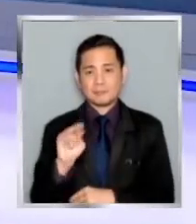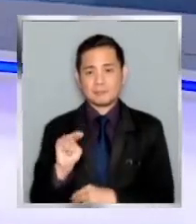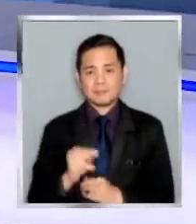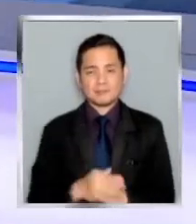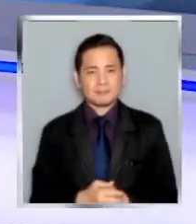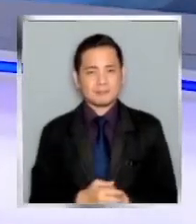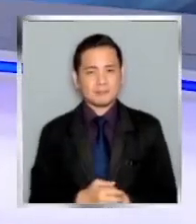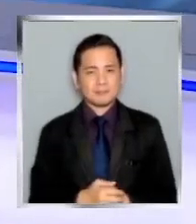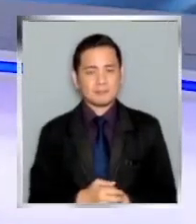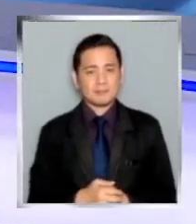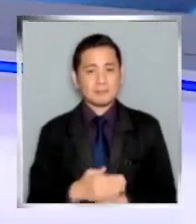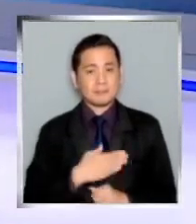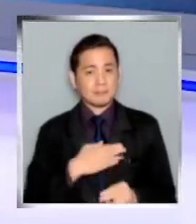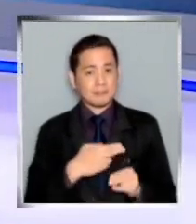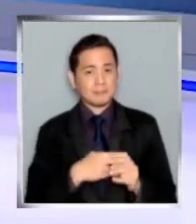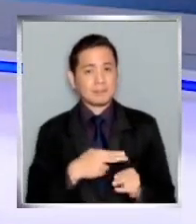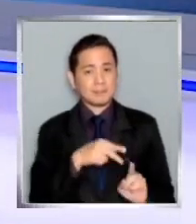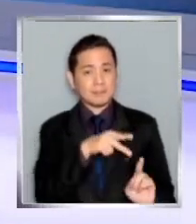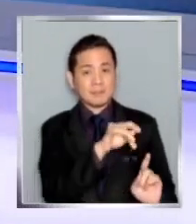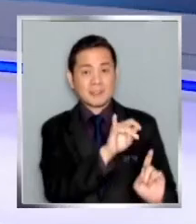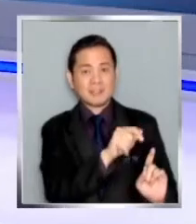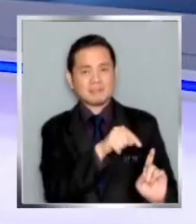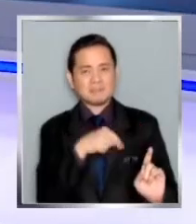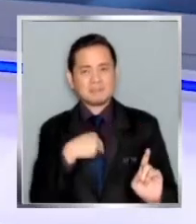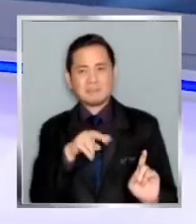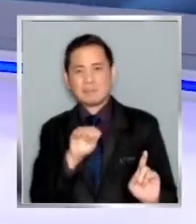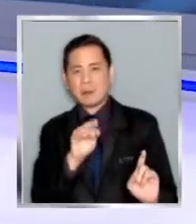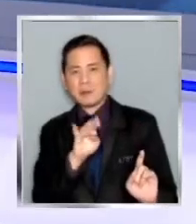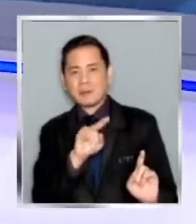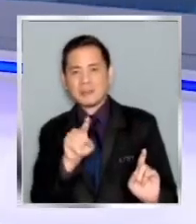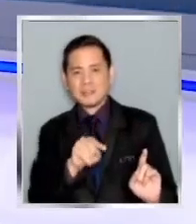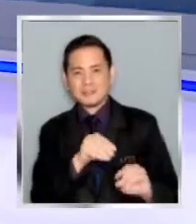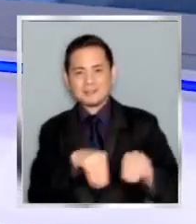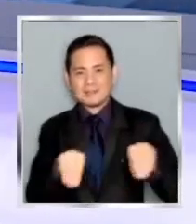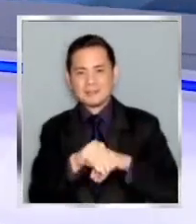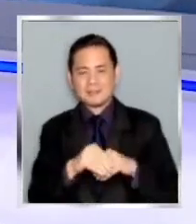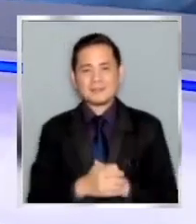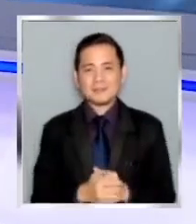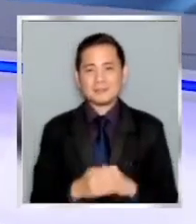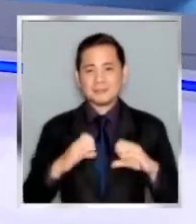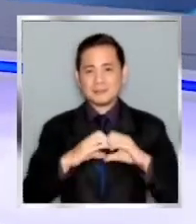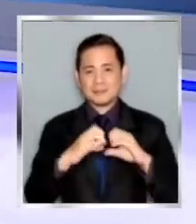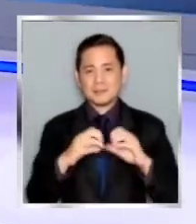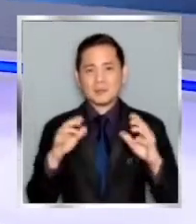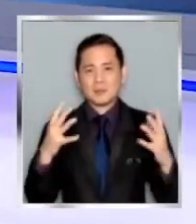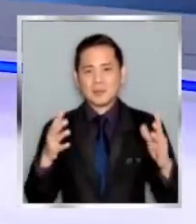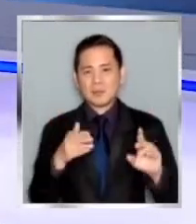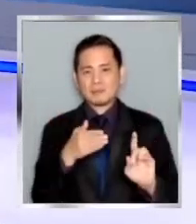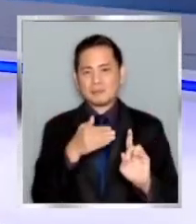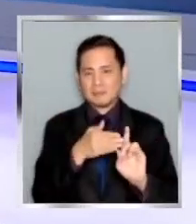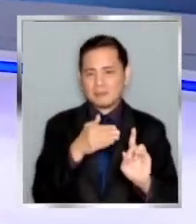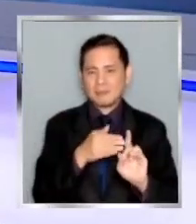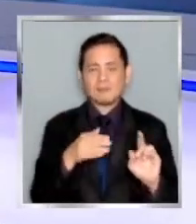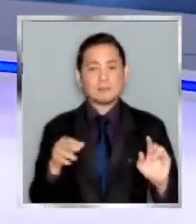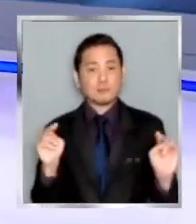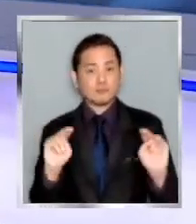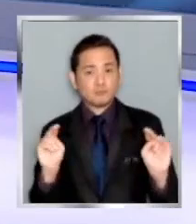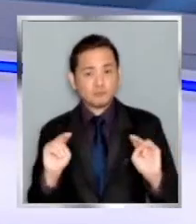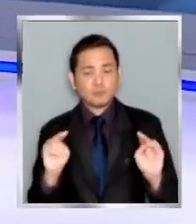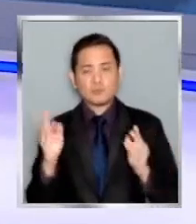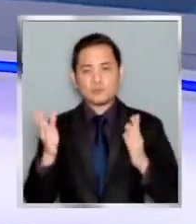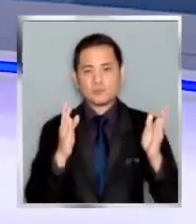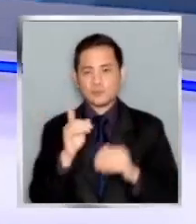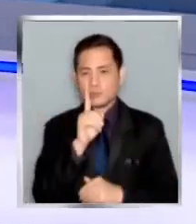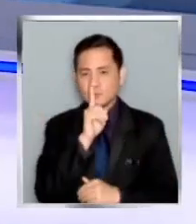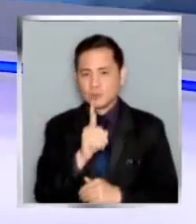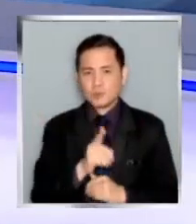ngalan ko ni PR Arcangel, ako po si Mariz Umali. Ito ang GMA, walang kinikilingan, walang pinoprotektahan. Walang kasinungalingan, serbisyong totoo lamang. At